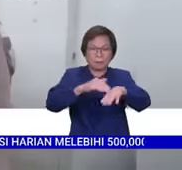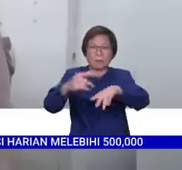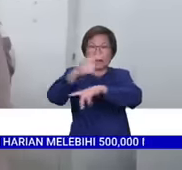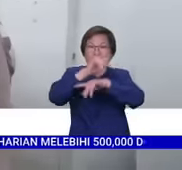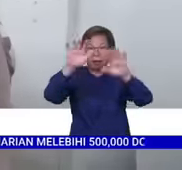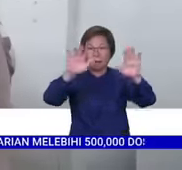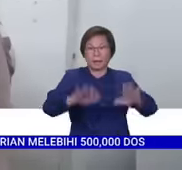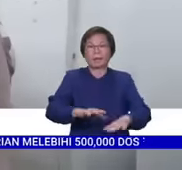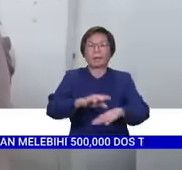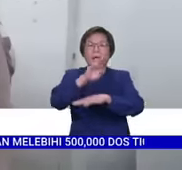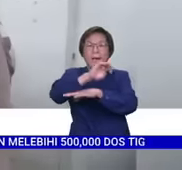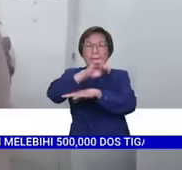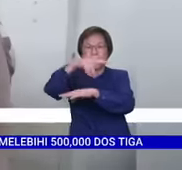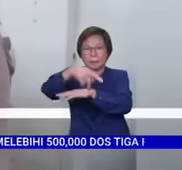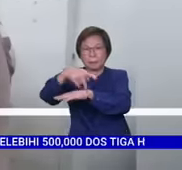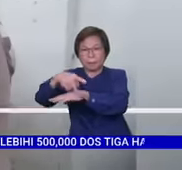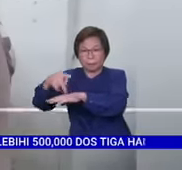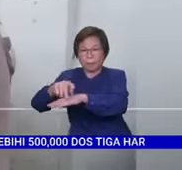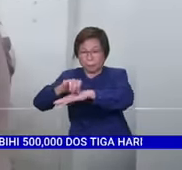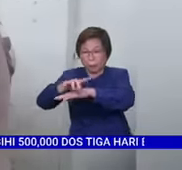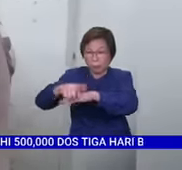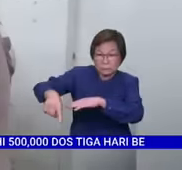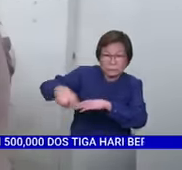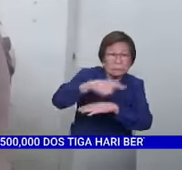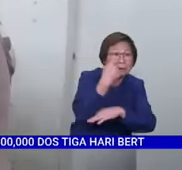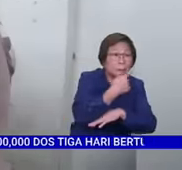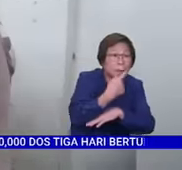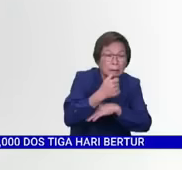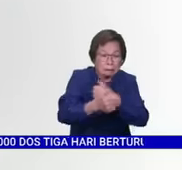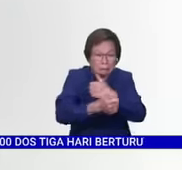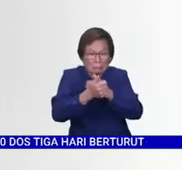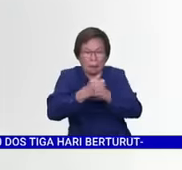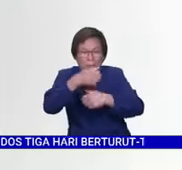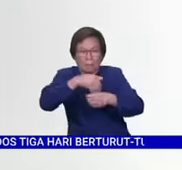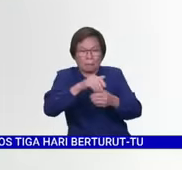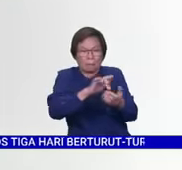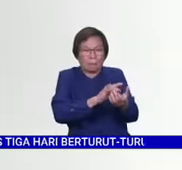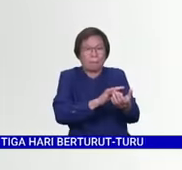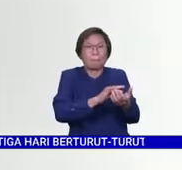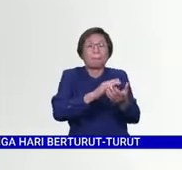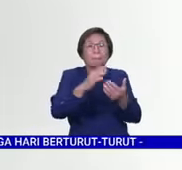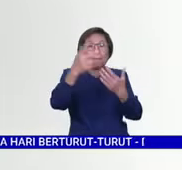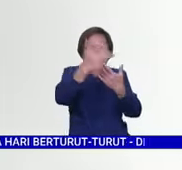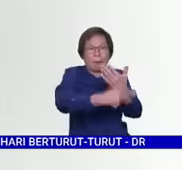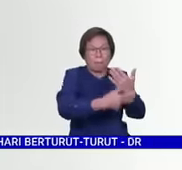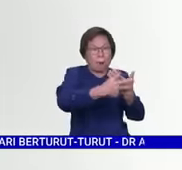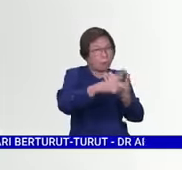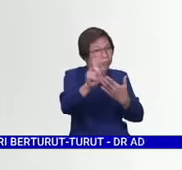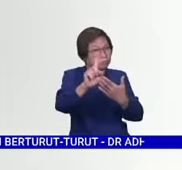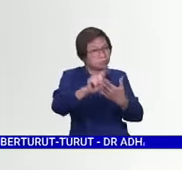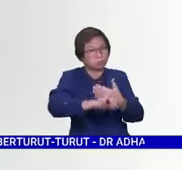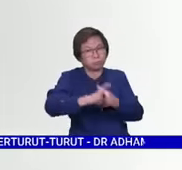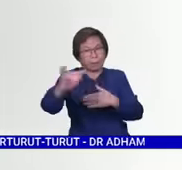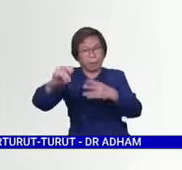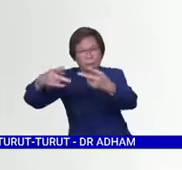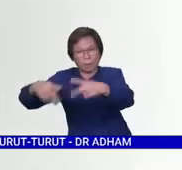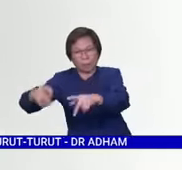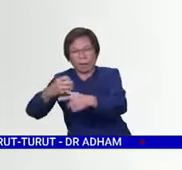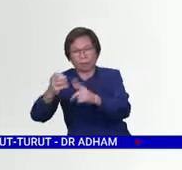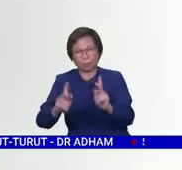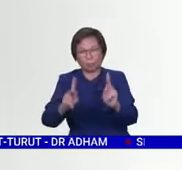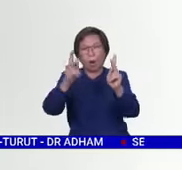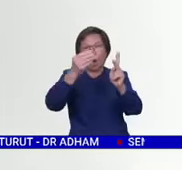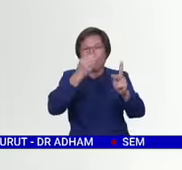mbp menasehati individu ia bersih tinggi dalam aplikasi messenger untuk tidak mengunjungi mana-mana fasor